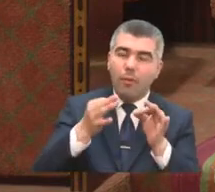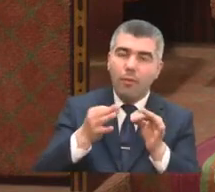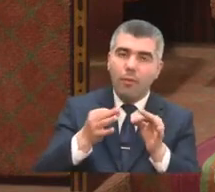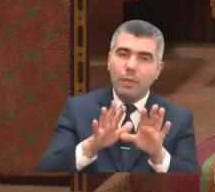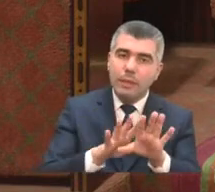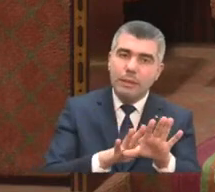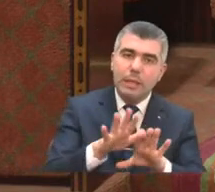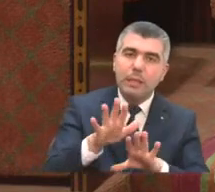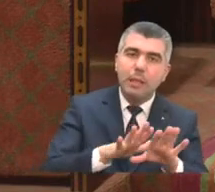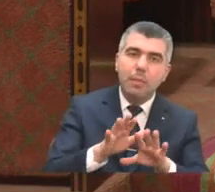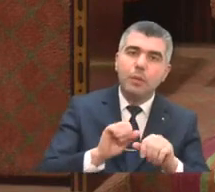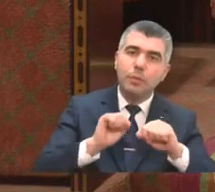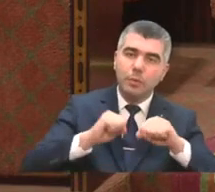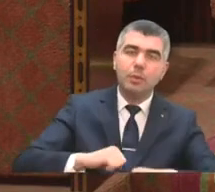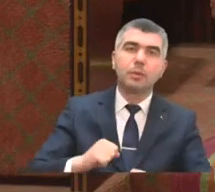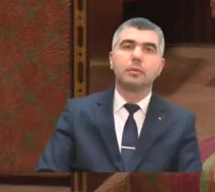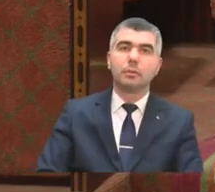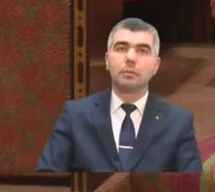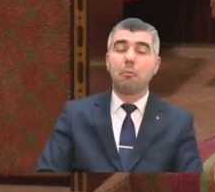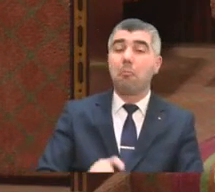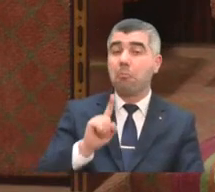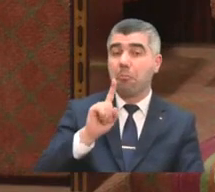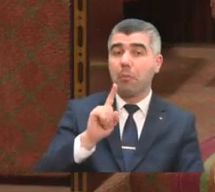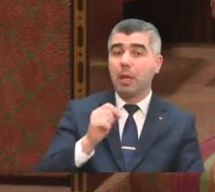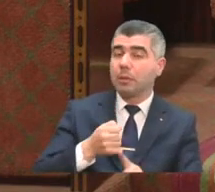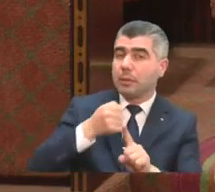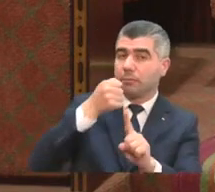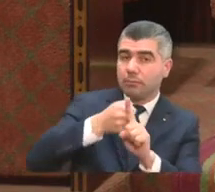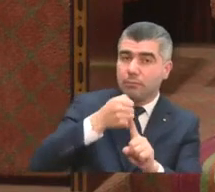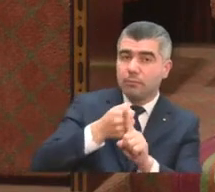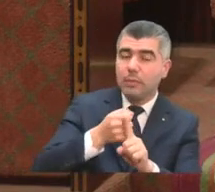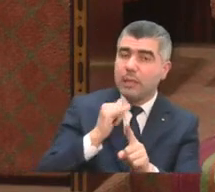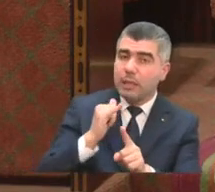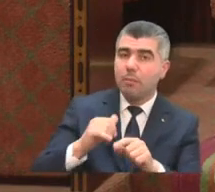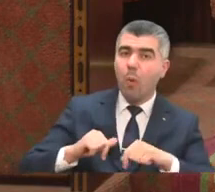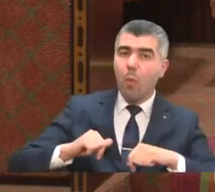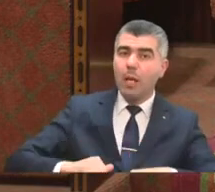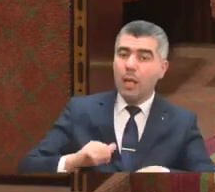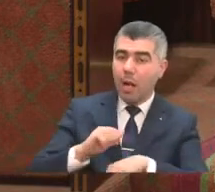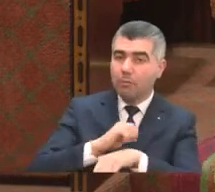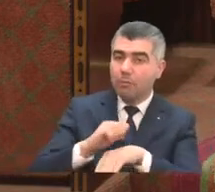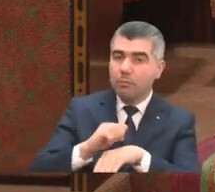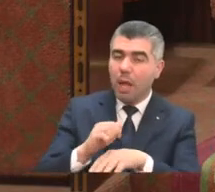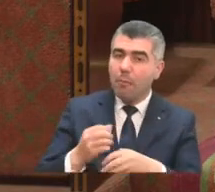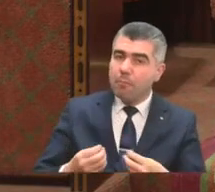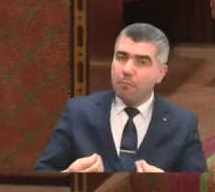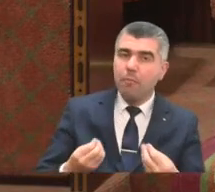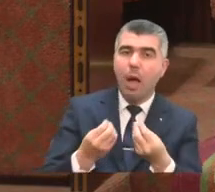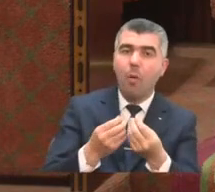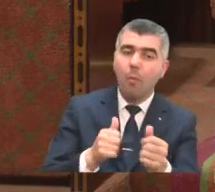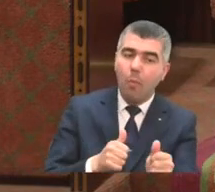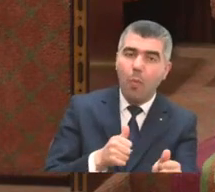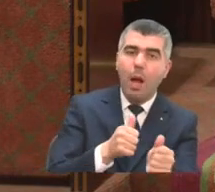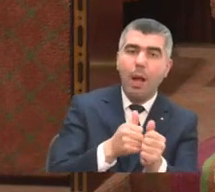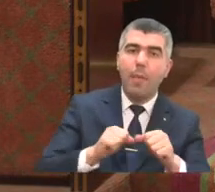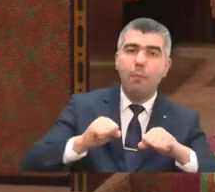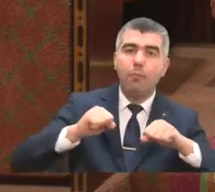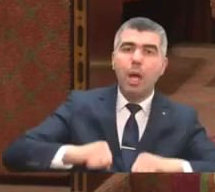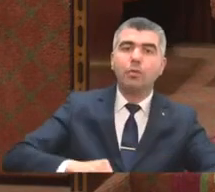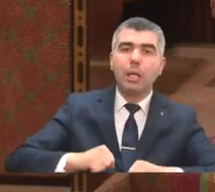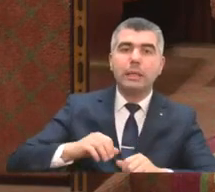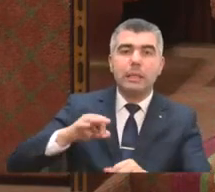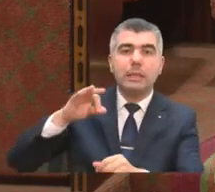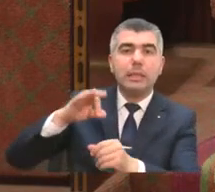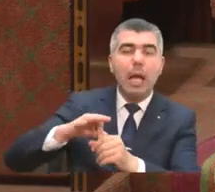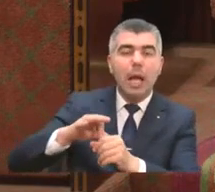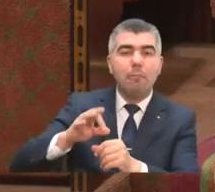ندبروه بنجاح وفعالية. ولذلك نواصل التنسيق مع وزارة الداخلية من أجل مواكبة المجالس الجهوية لتفعيل